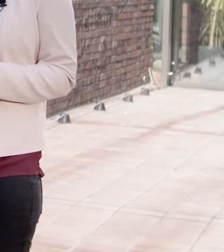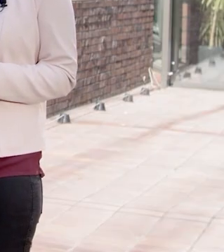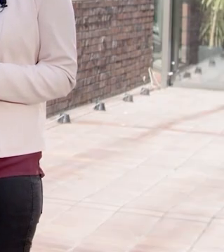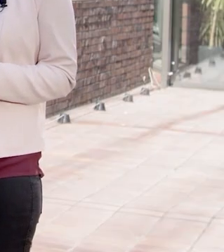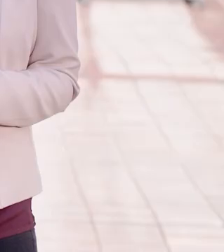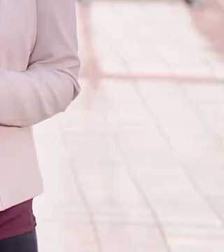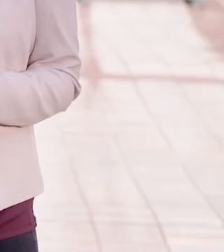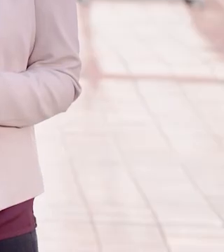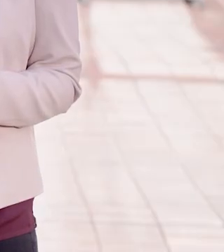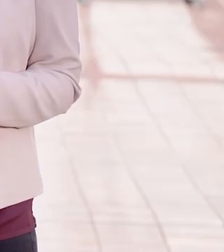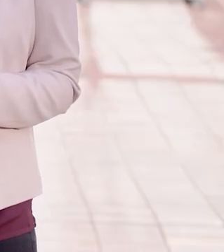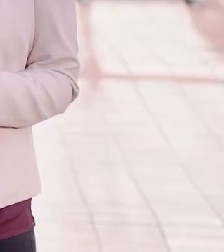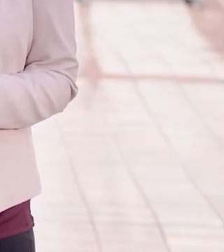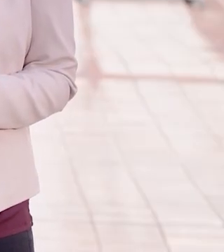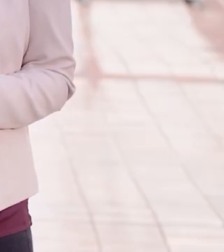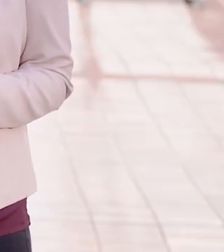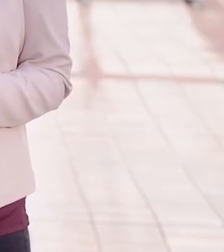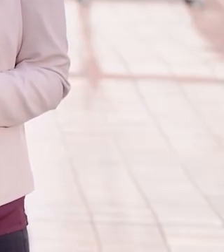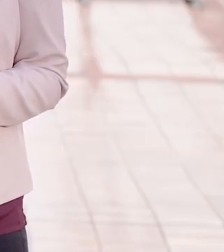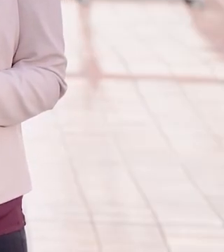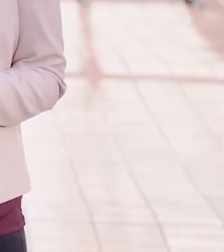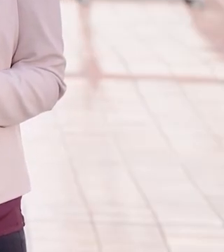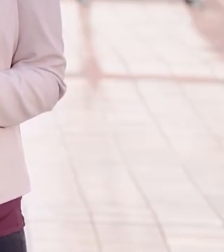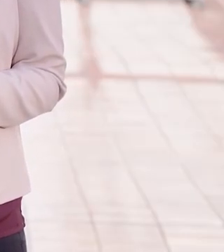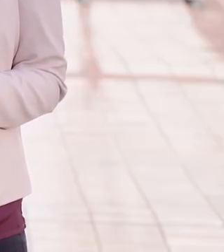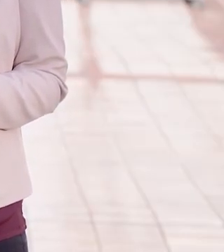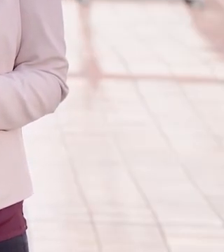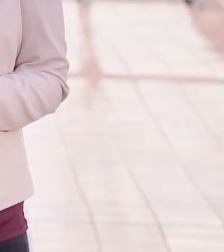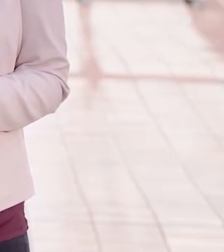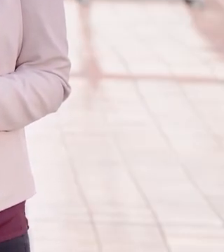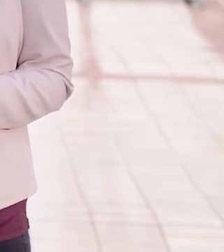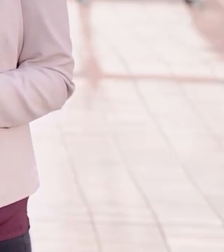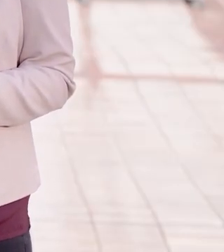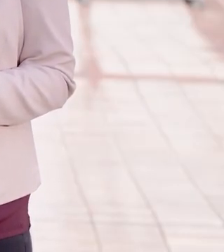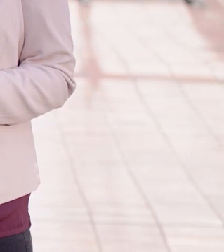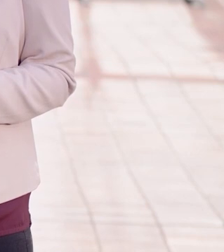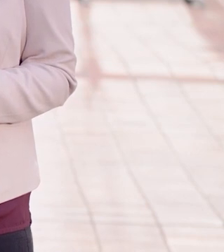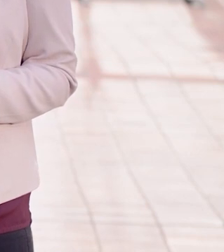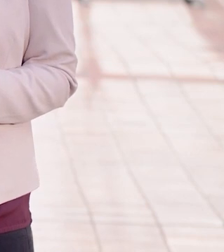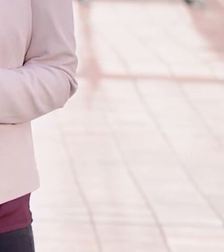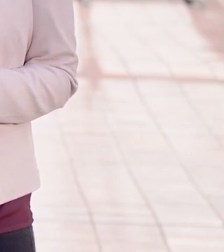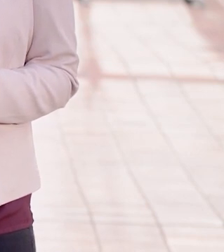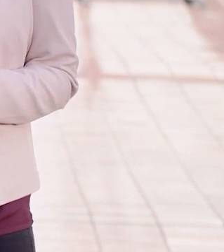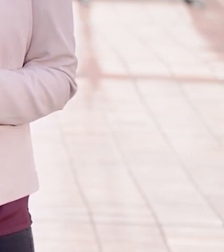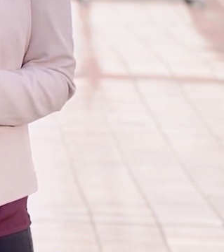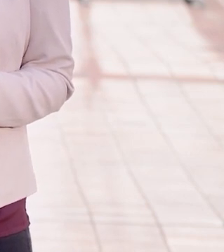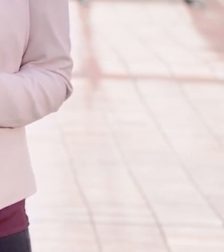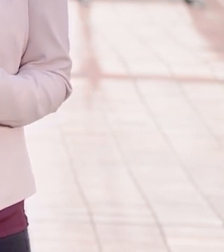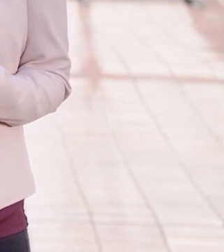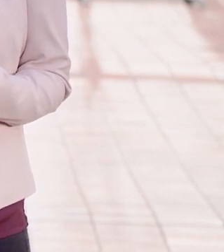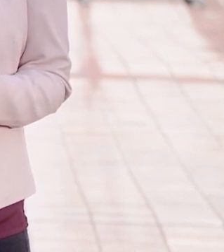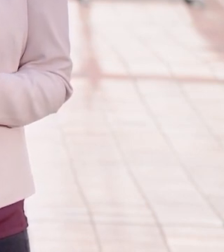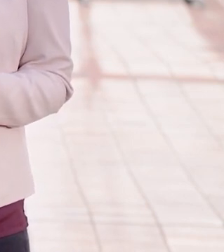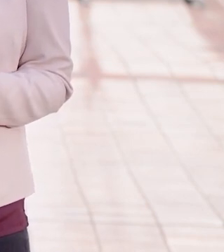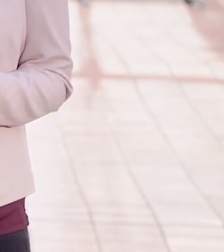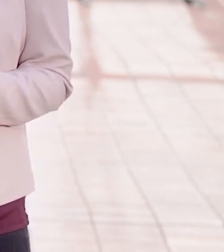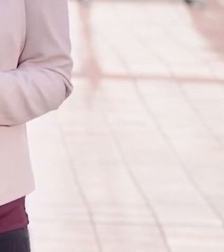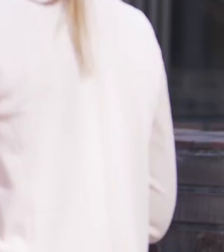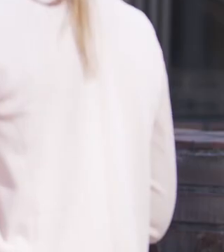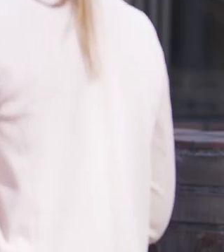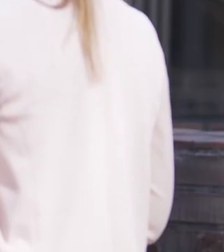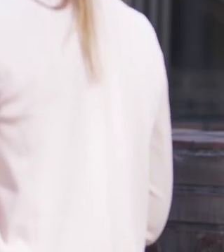celu zwiększenie dostępności naszej uczelni. I myślimy o tej dostępności w takim